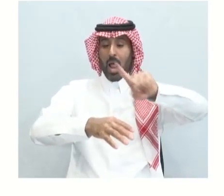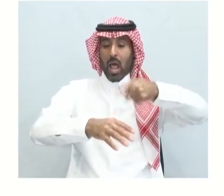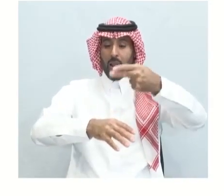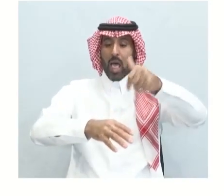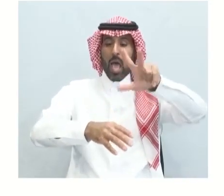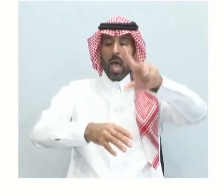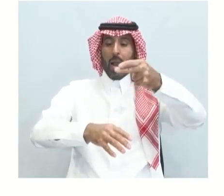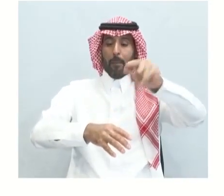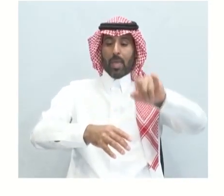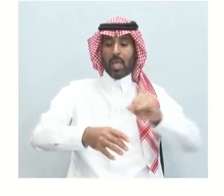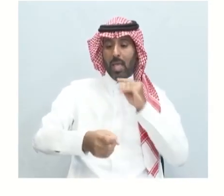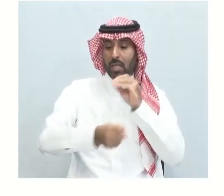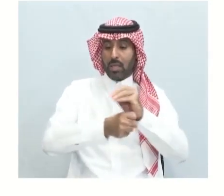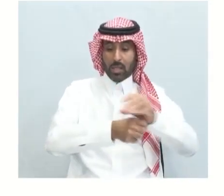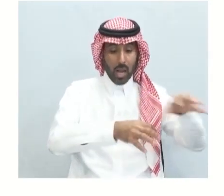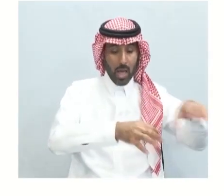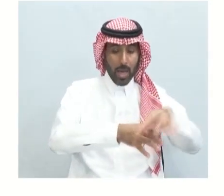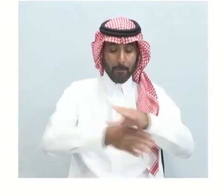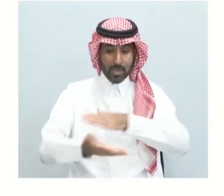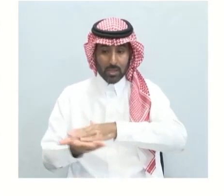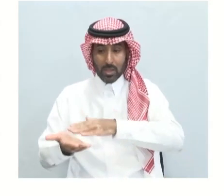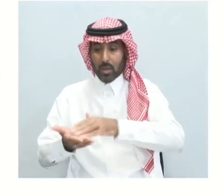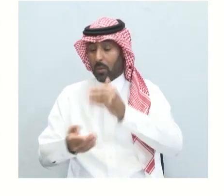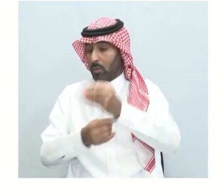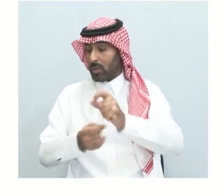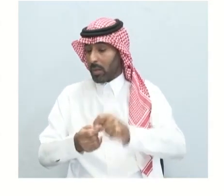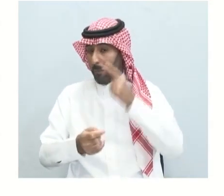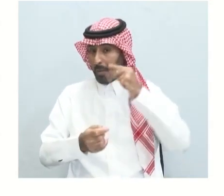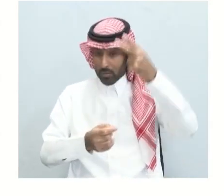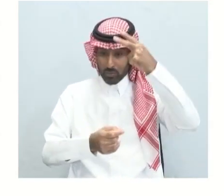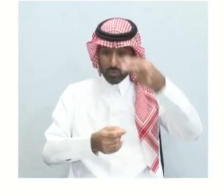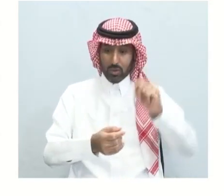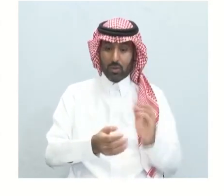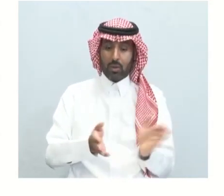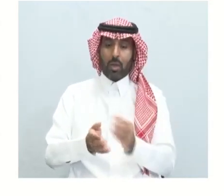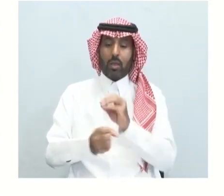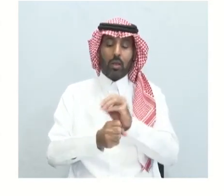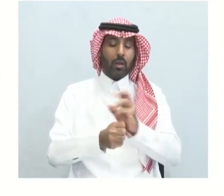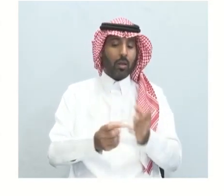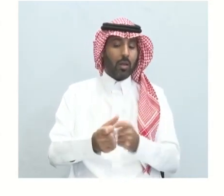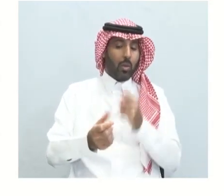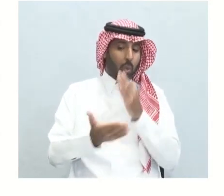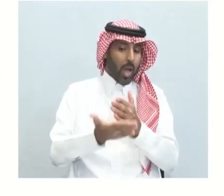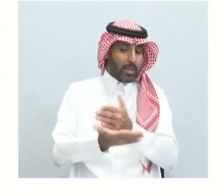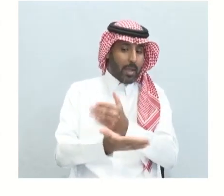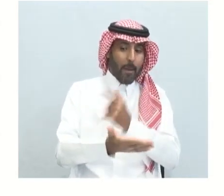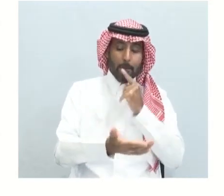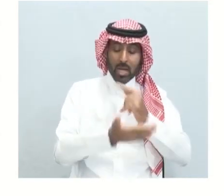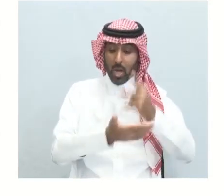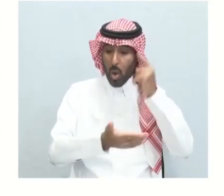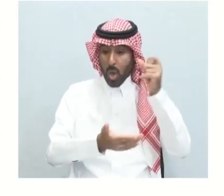بعد ذلك تطرقنا الى الاقاليم الجيولوجيه المكونه للمملكه العربيه السعوديه وذكرنا بانه يقسم